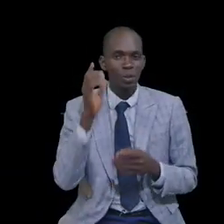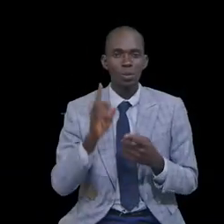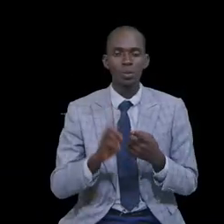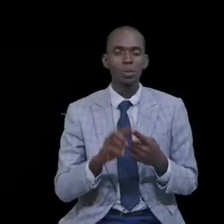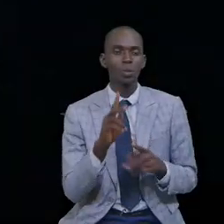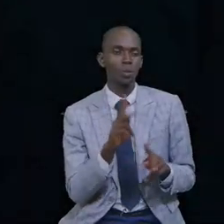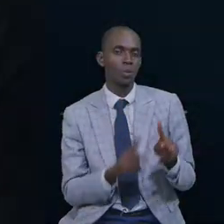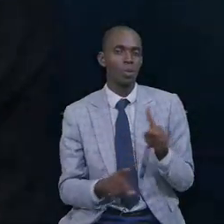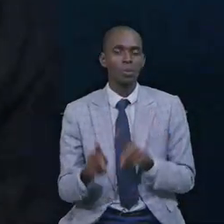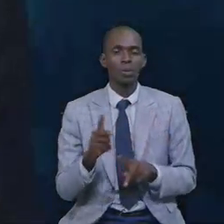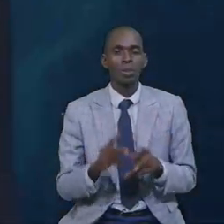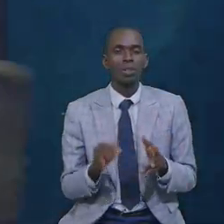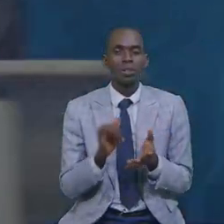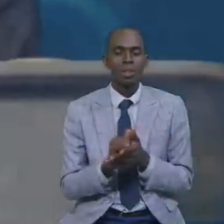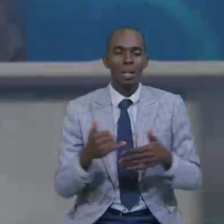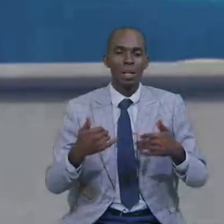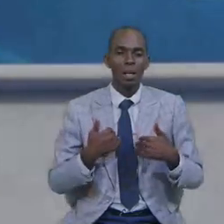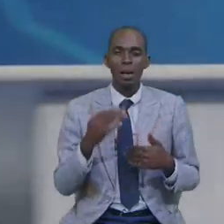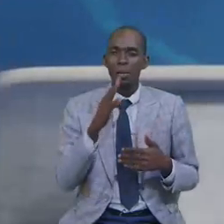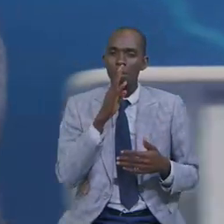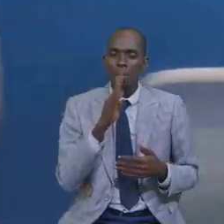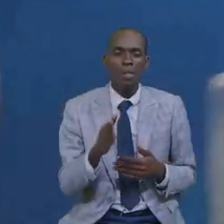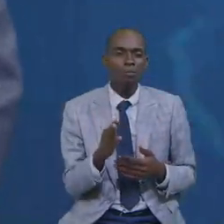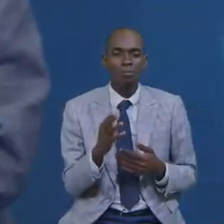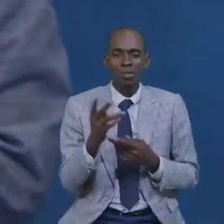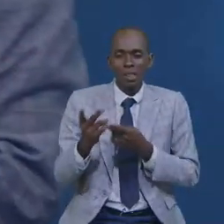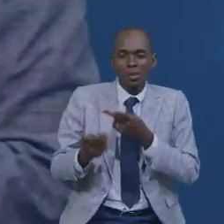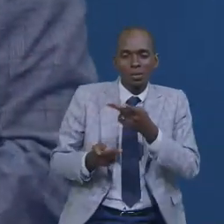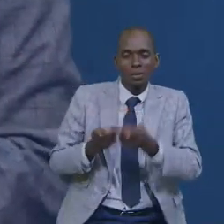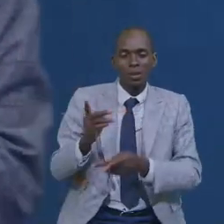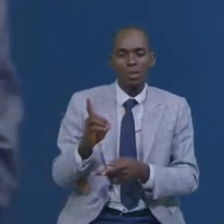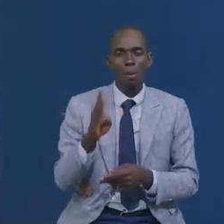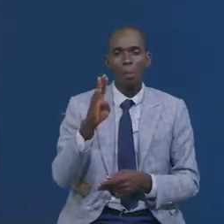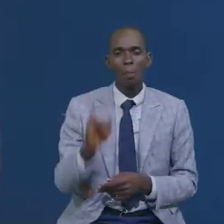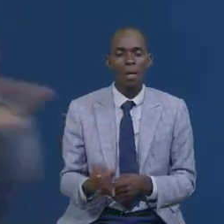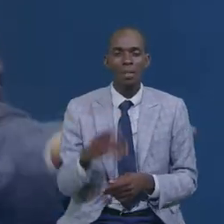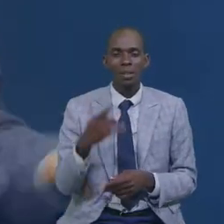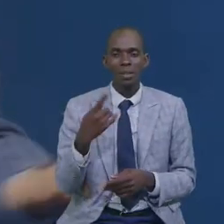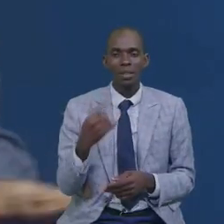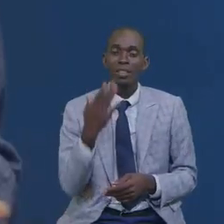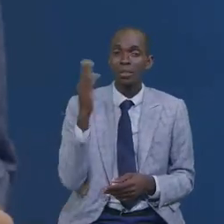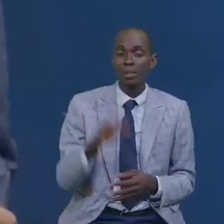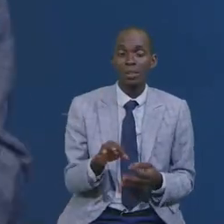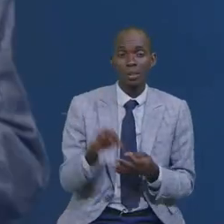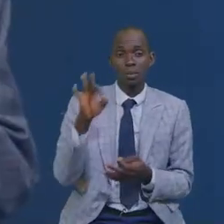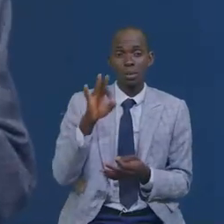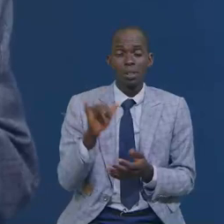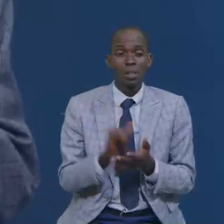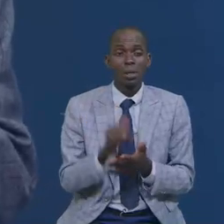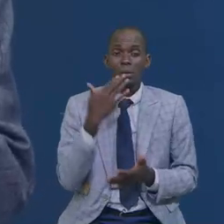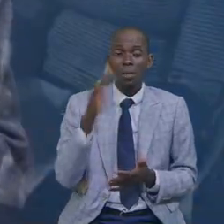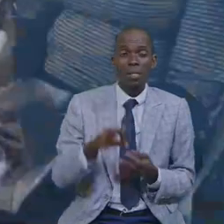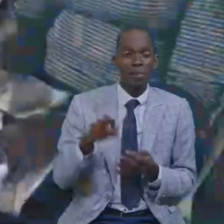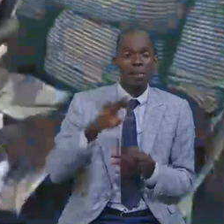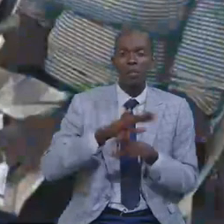si tu écoutes les gens qui ont été visités par les mauvaises esprits les